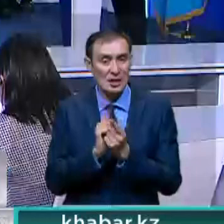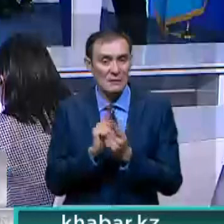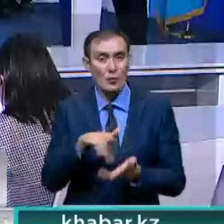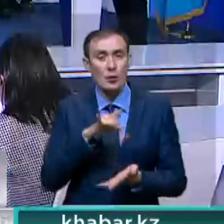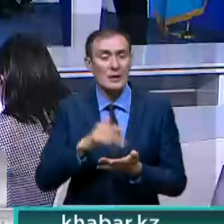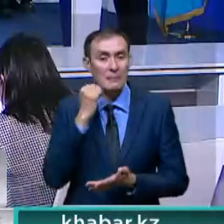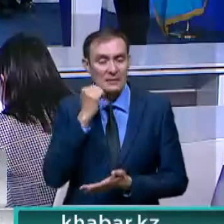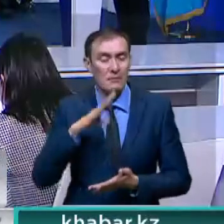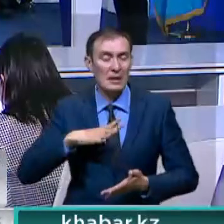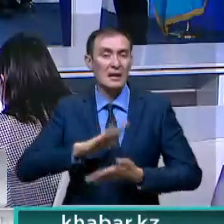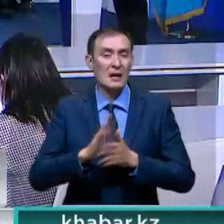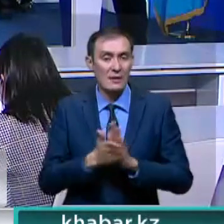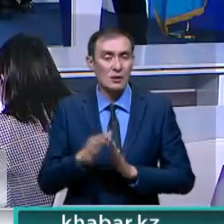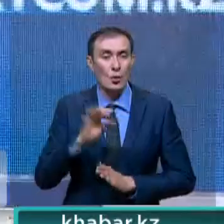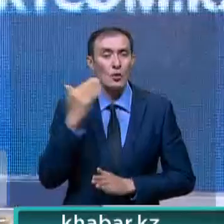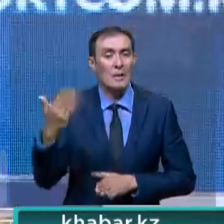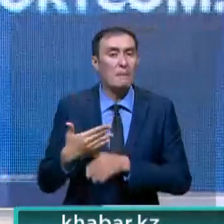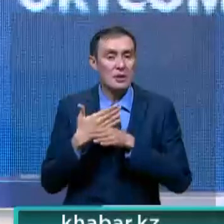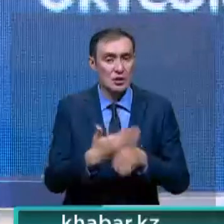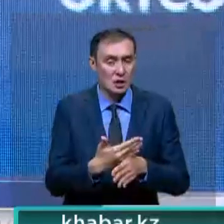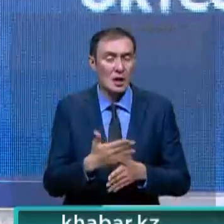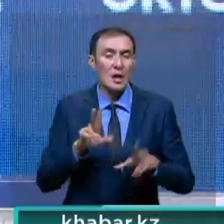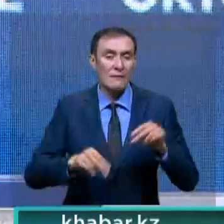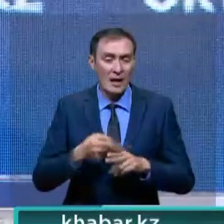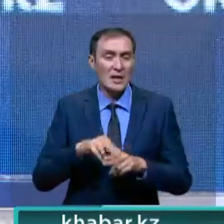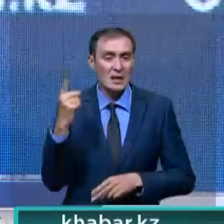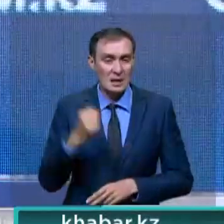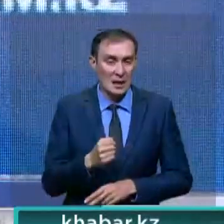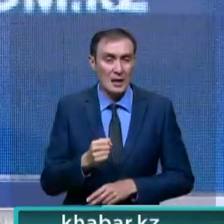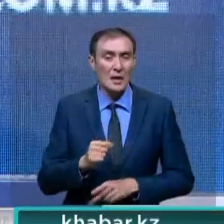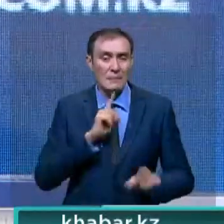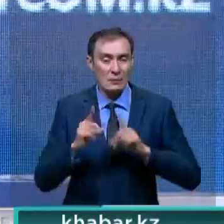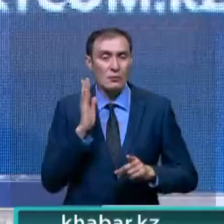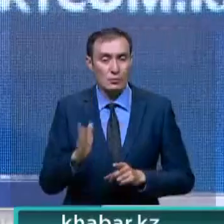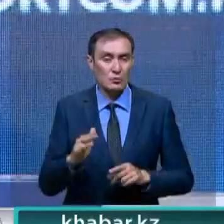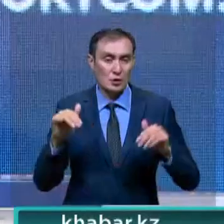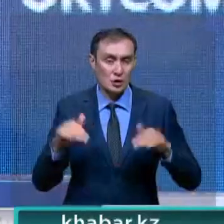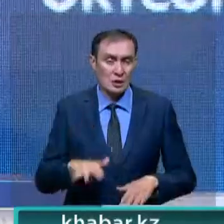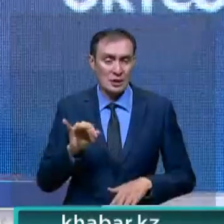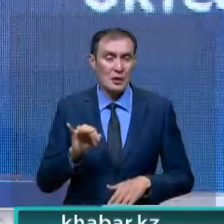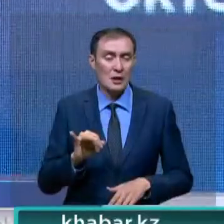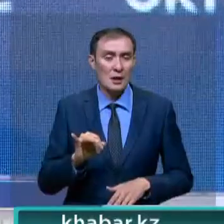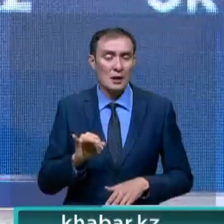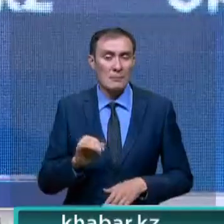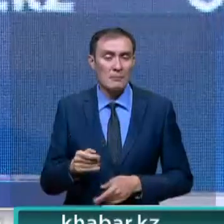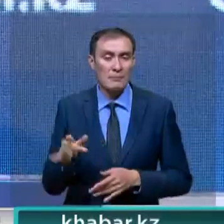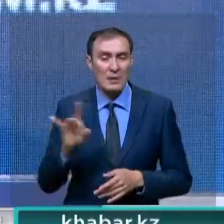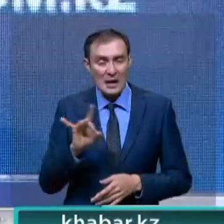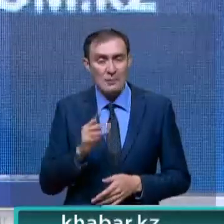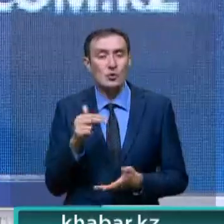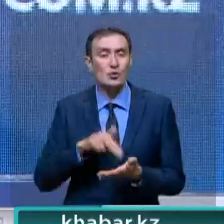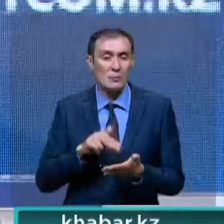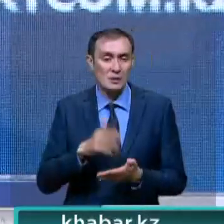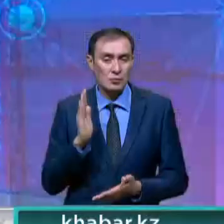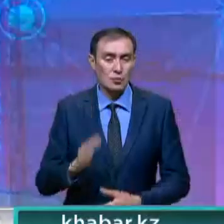Москве. Достигнута договоренность об их поддержке. Мы думаем, на этой неделе уже переговоры все будут финализированы, и мы поймем конкретные параметры